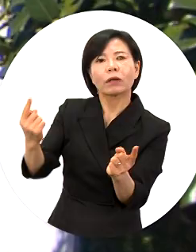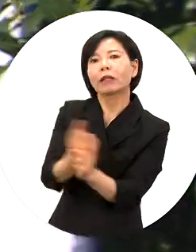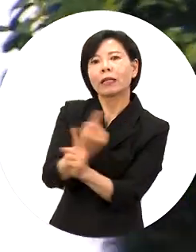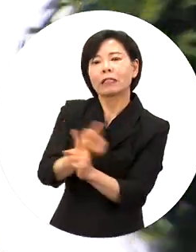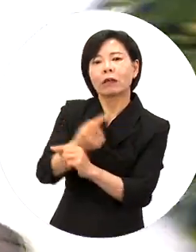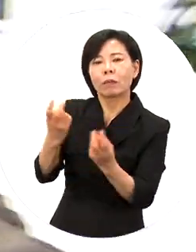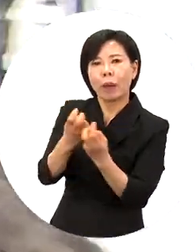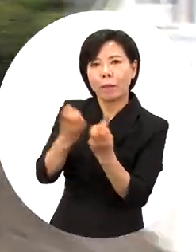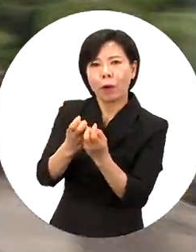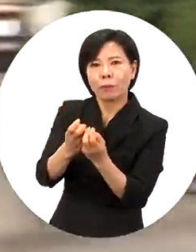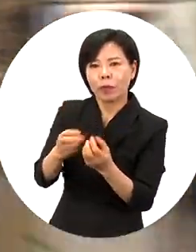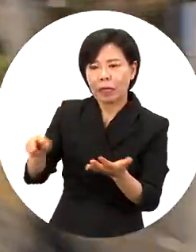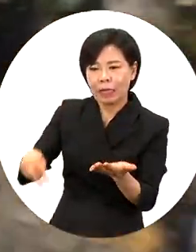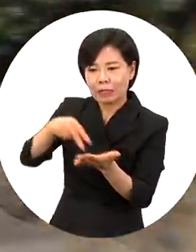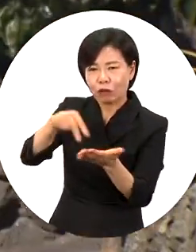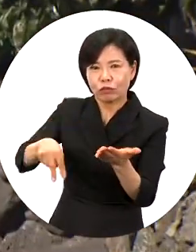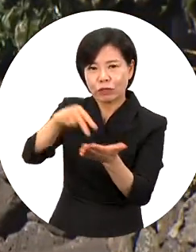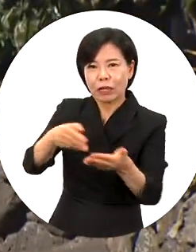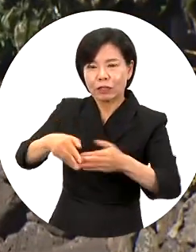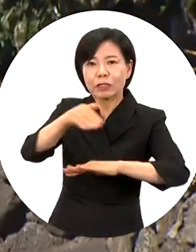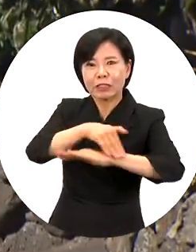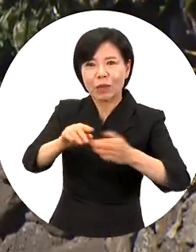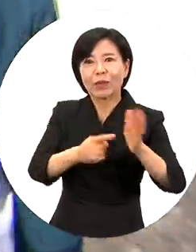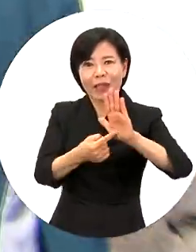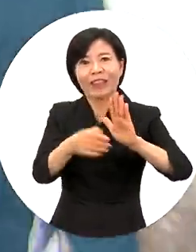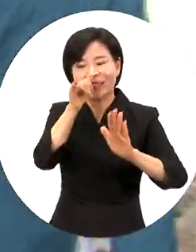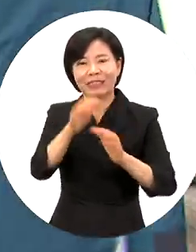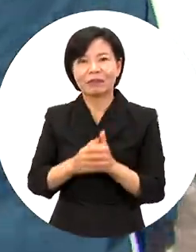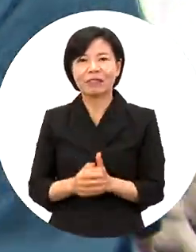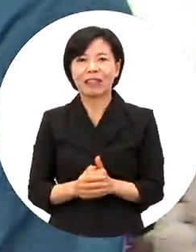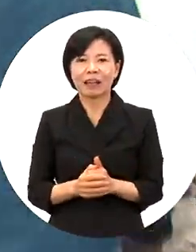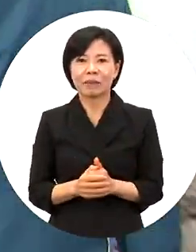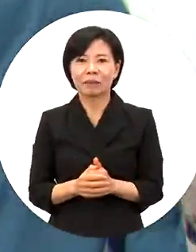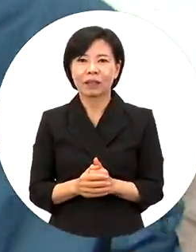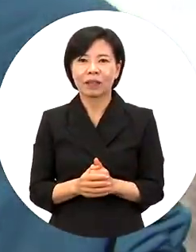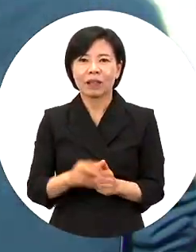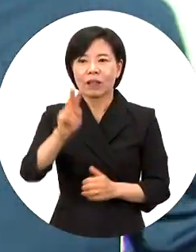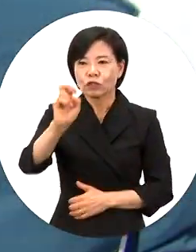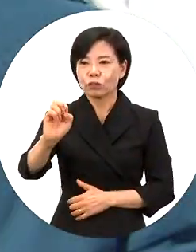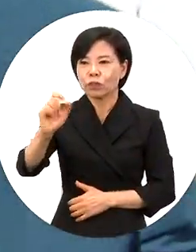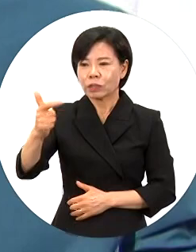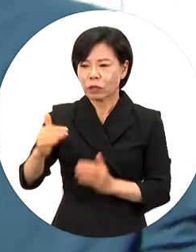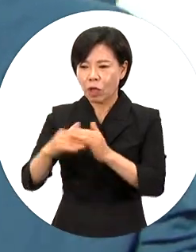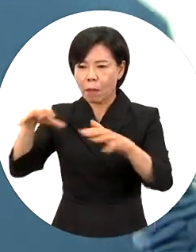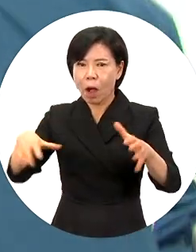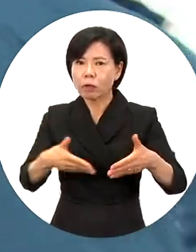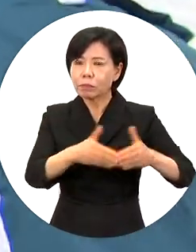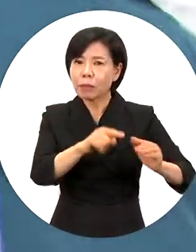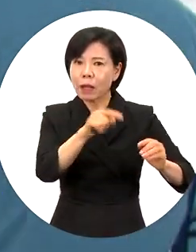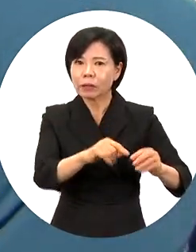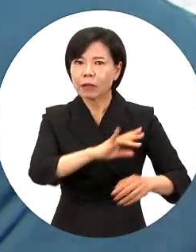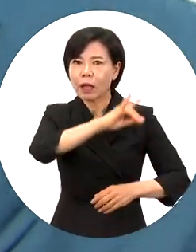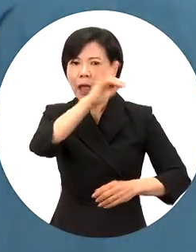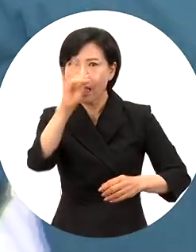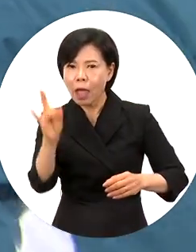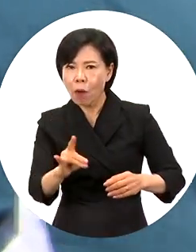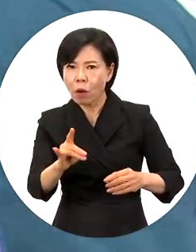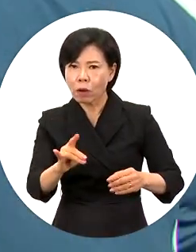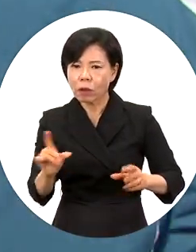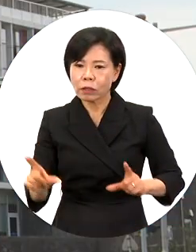보행환경 개선 사업과 스마트 정류장 설치 계획도 안내하는데요. 특히 26개 마을로 구성된